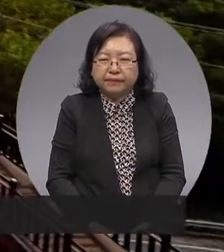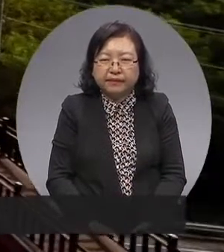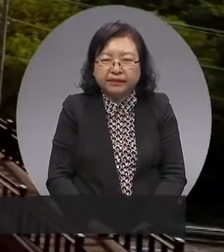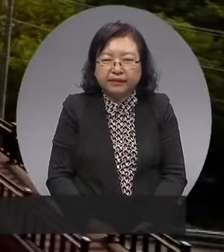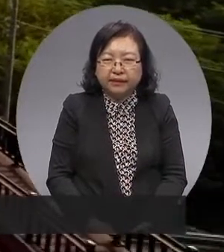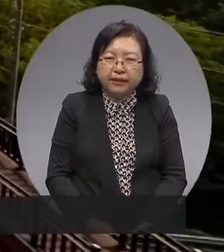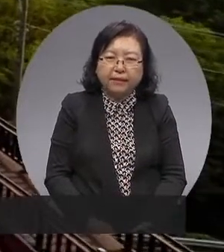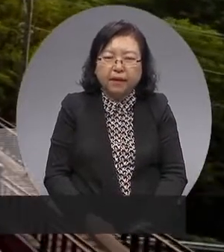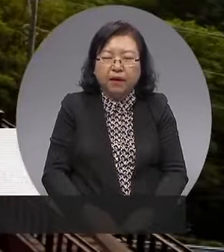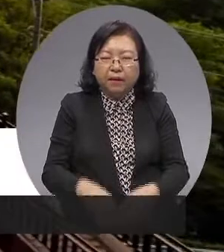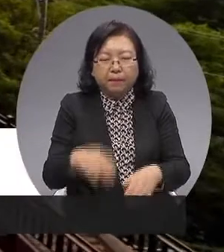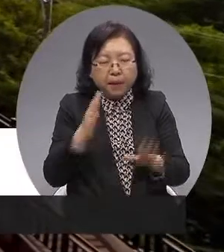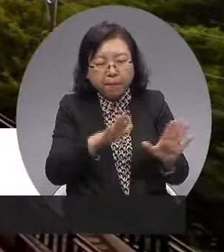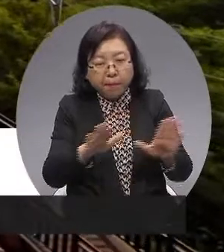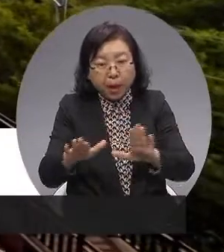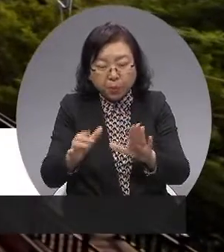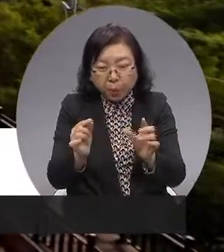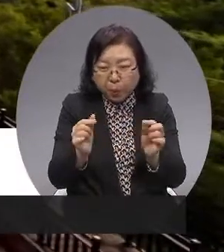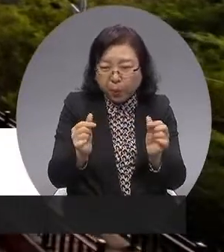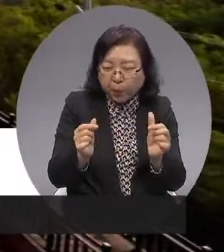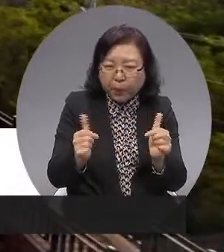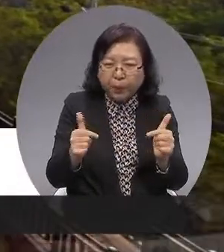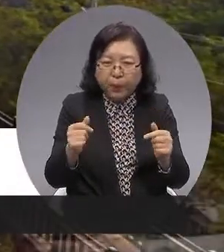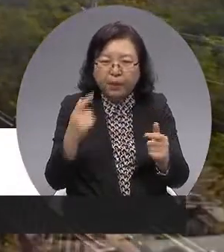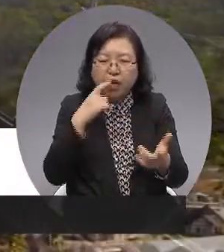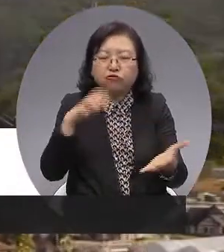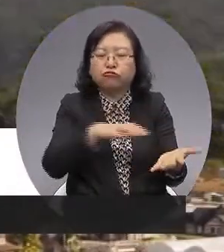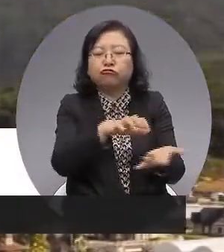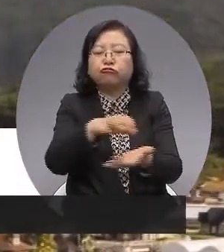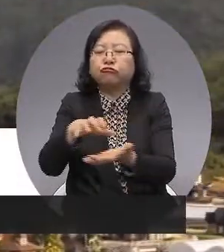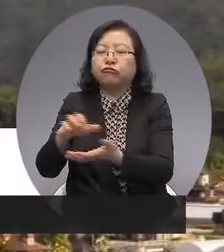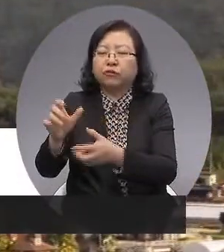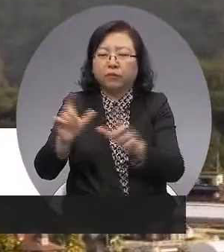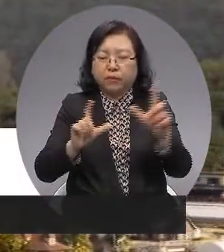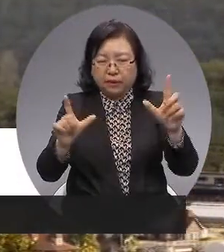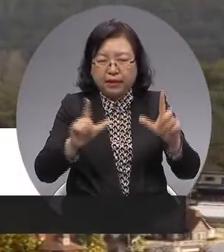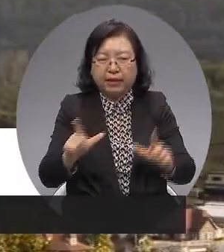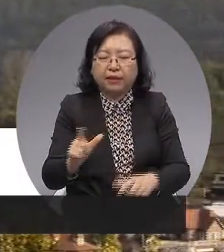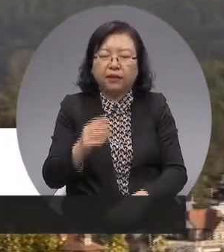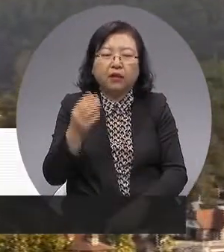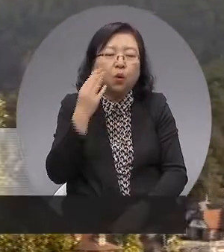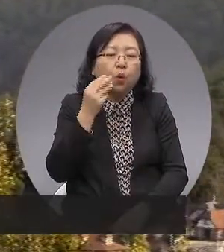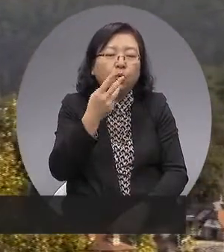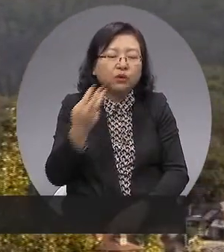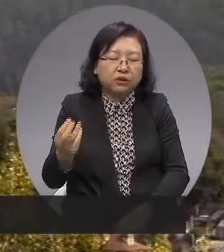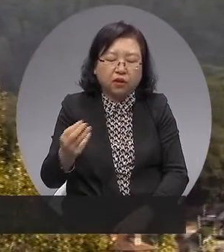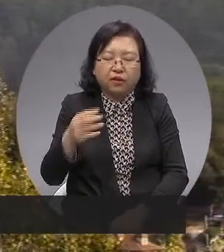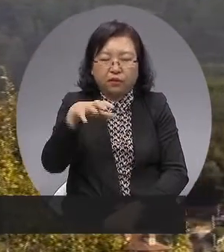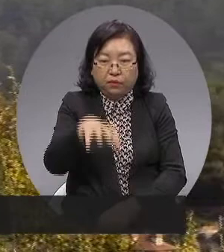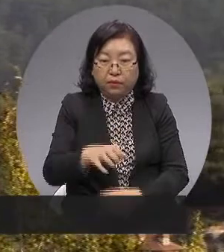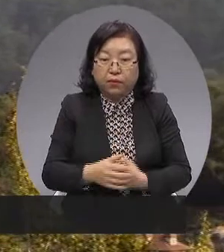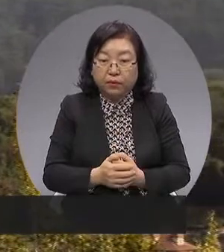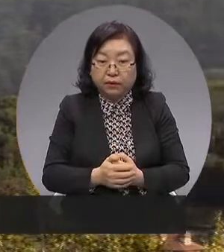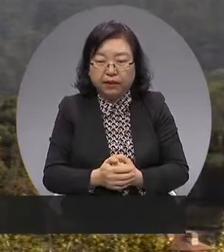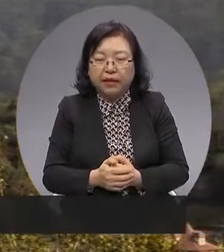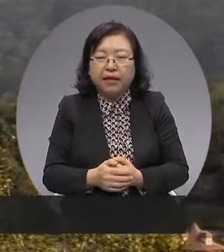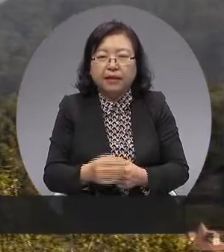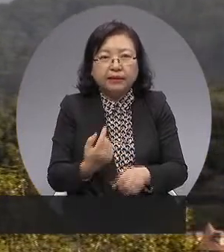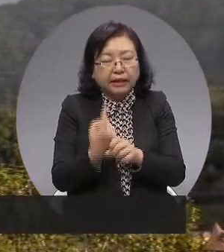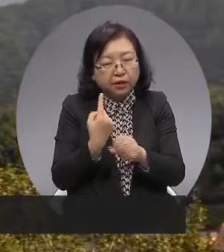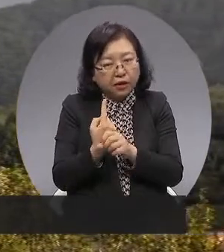파도가 일렁이는 듯한 은혜를 감상할 수 있는 장소로 이름난 옥천 공촌제. 옥천군은 이곳에 지난해